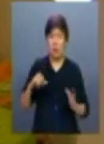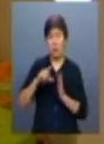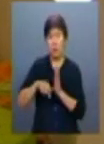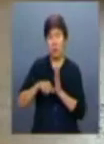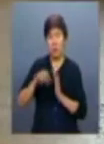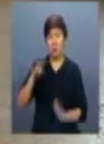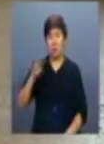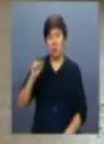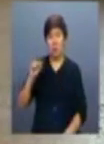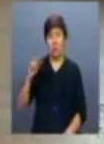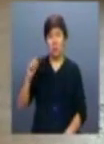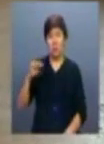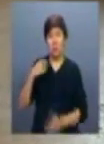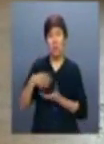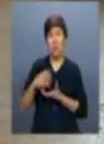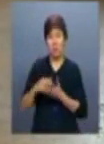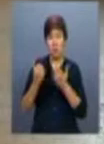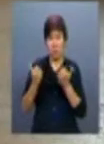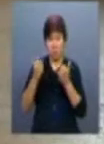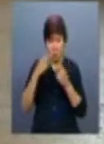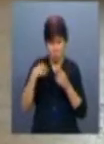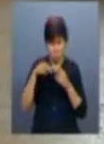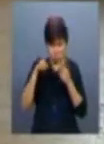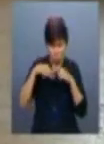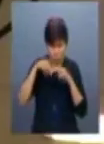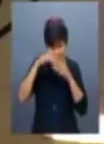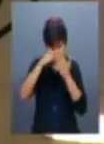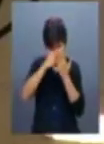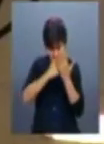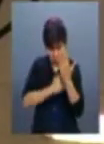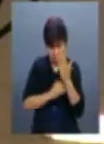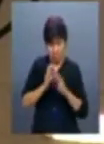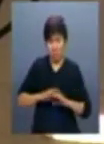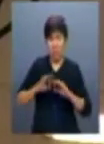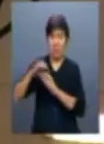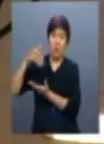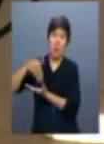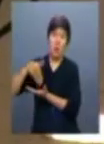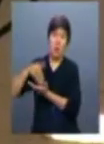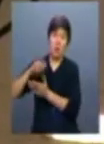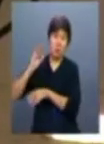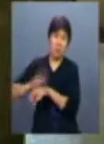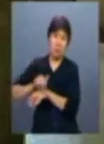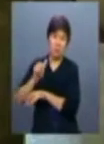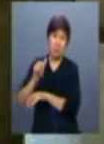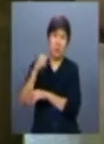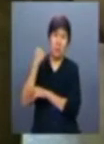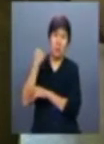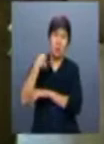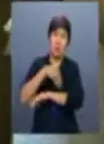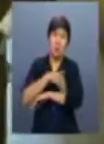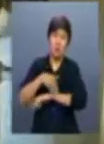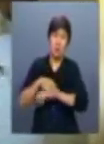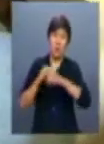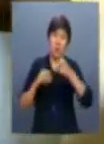วสธยืนยันนะคะว่าการตรวจสอบเชิงลึกของมสธจะดำเนินการตามหลักวิชาการและวิศวกรรม 3ด้านค่ะคือการศึกษา